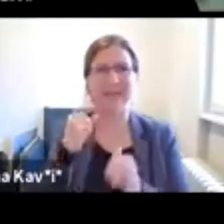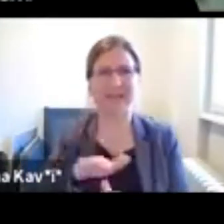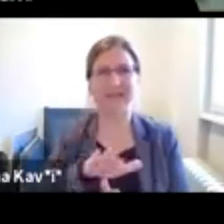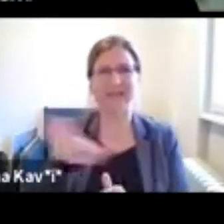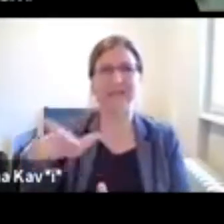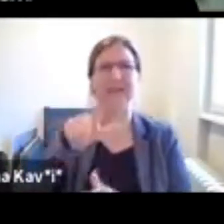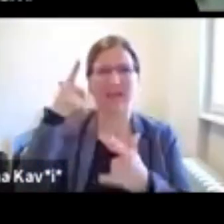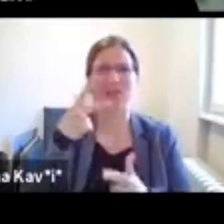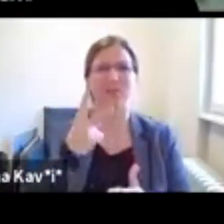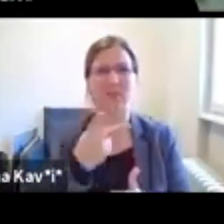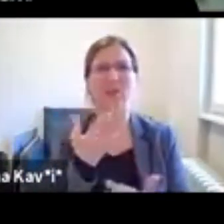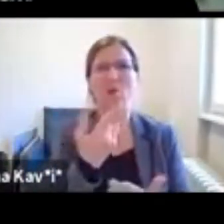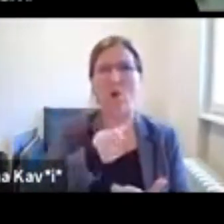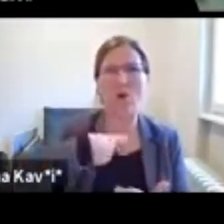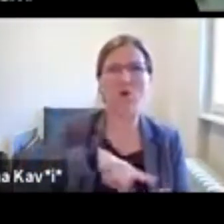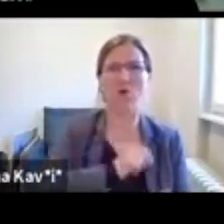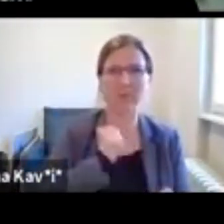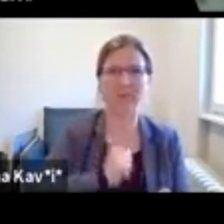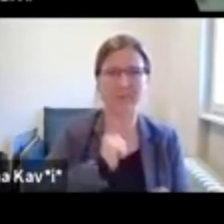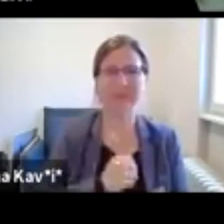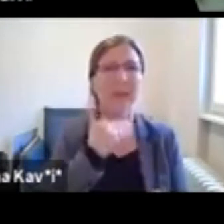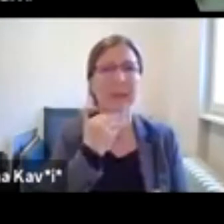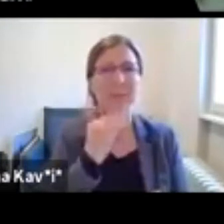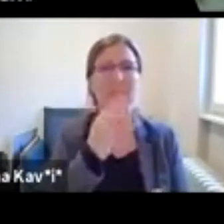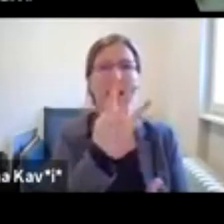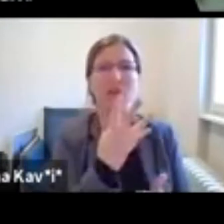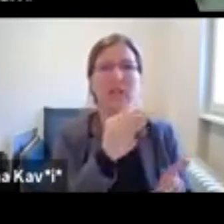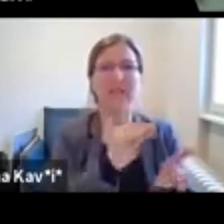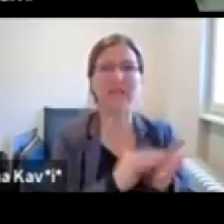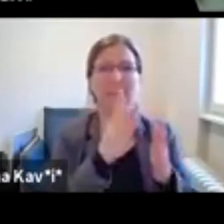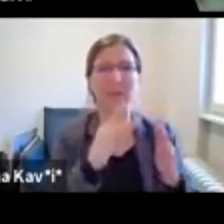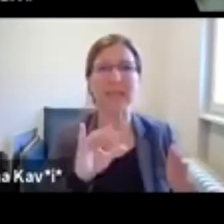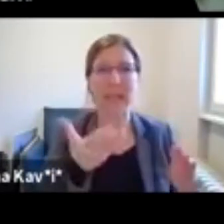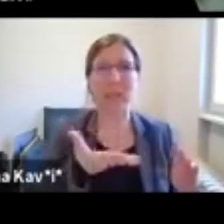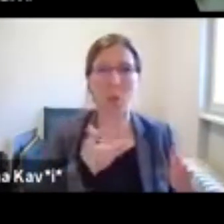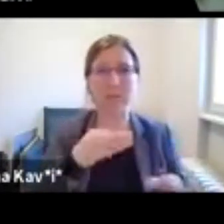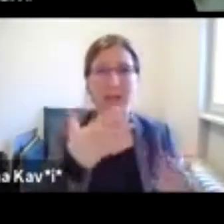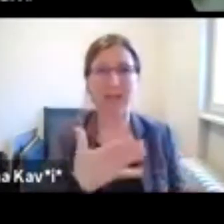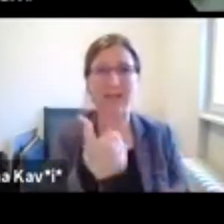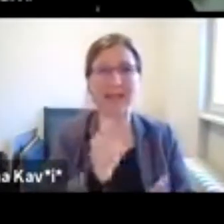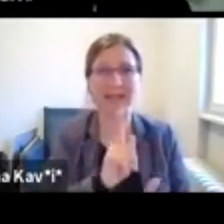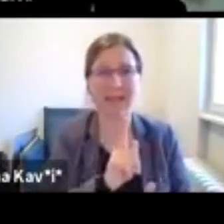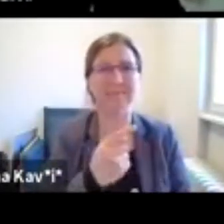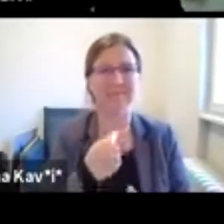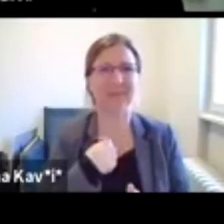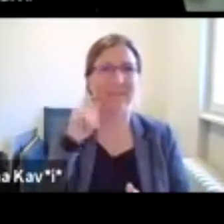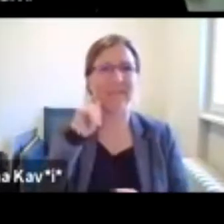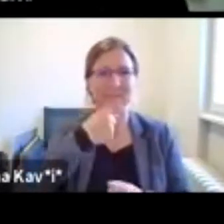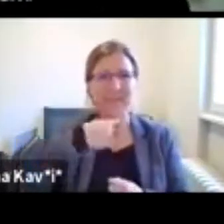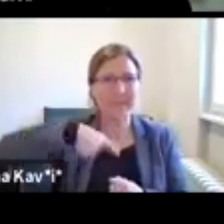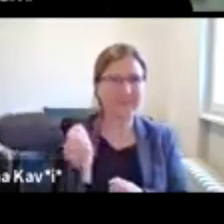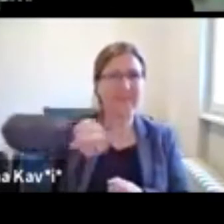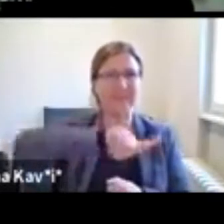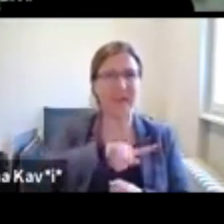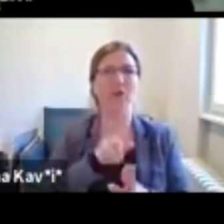adute, neovisno o tome šta će 4. biti. Svi zajedno mislim da imamo razloga